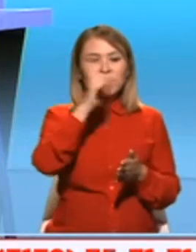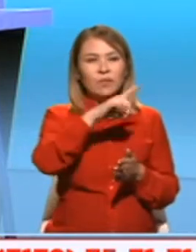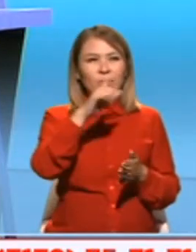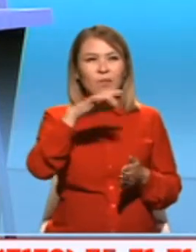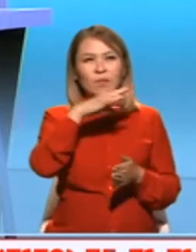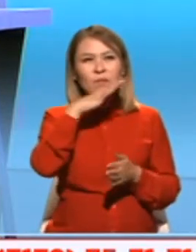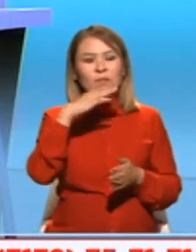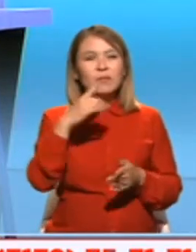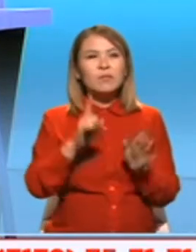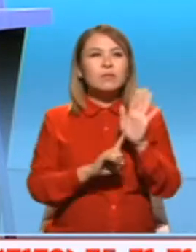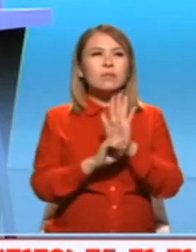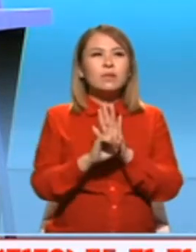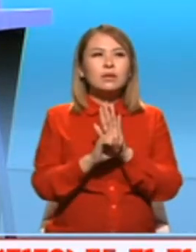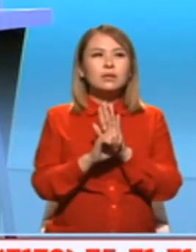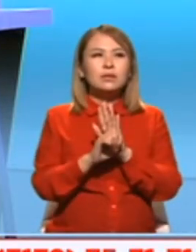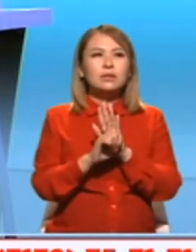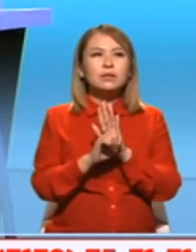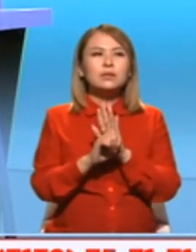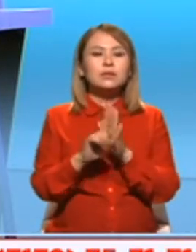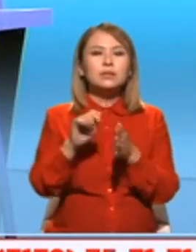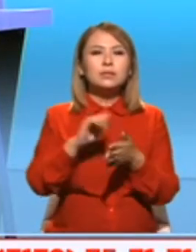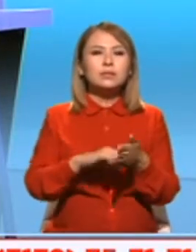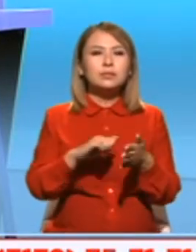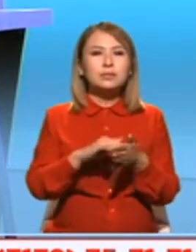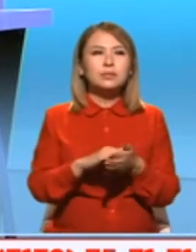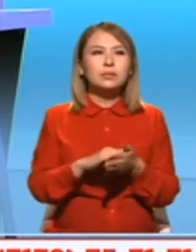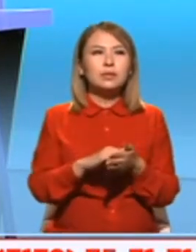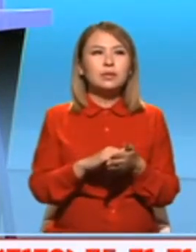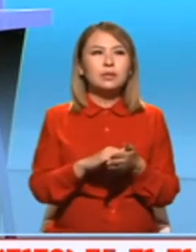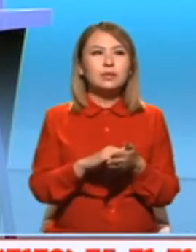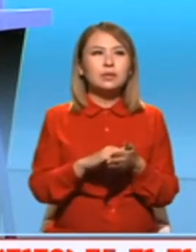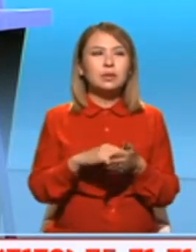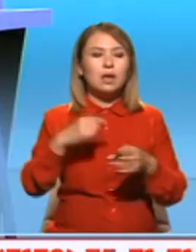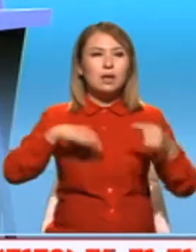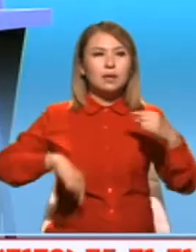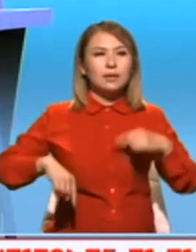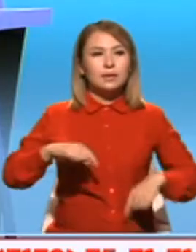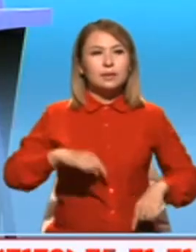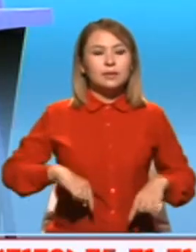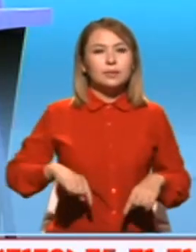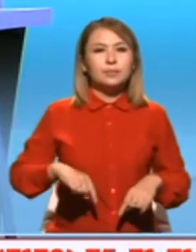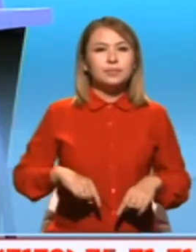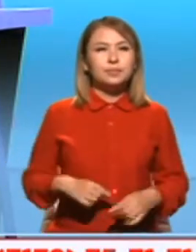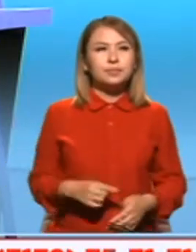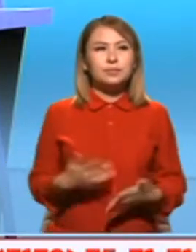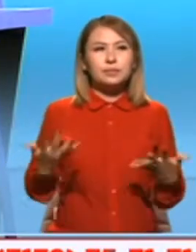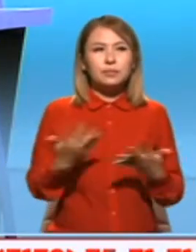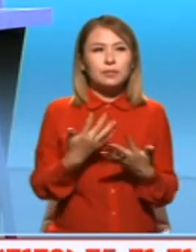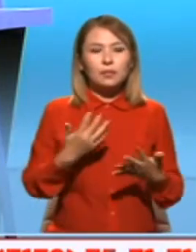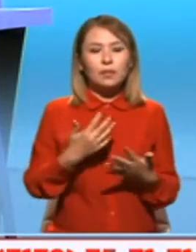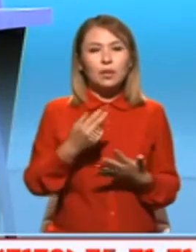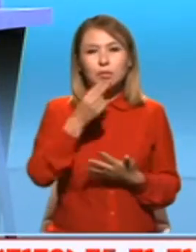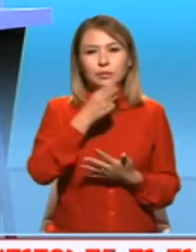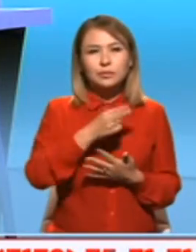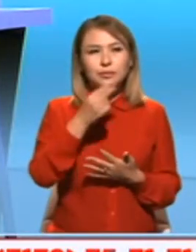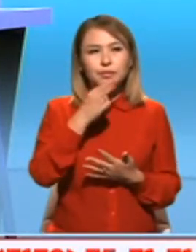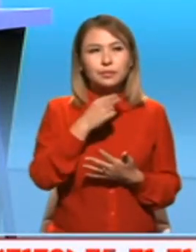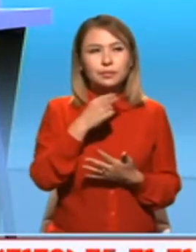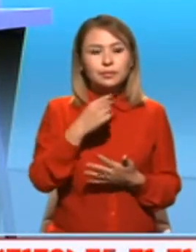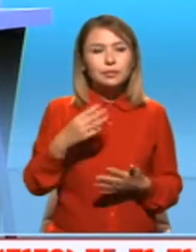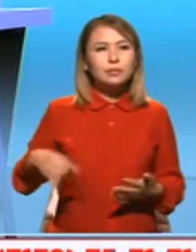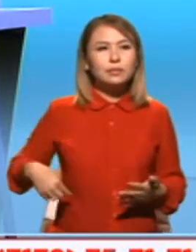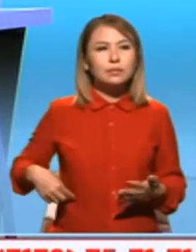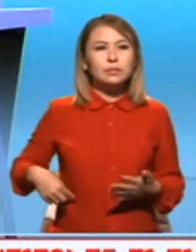көбісіне жүрегі айныған сияқты болады. Оның себебіне келетін болсақ, бізге организмге тамақ түсті, қандай да бір тамақ түсті деді де, өттің